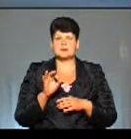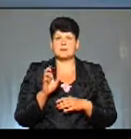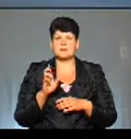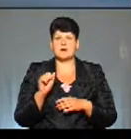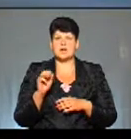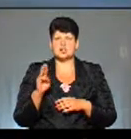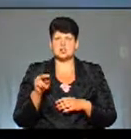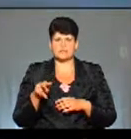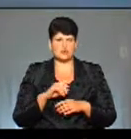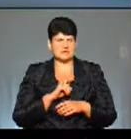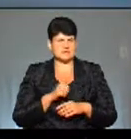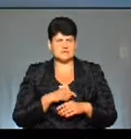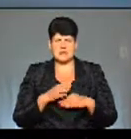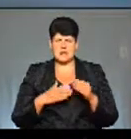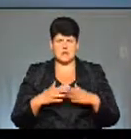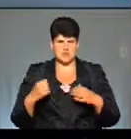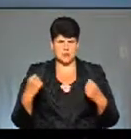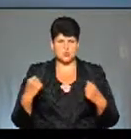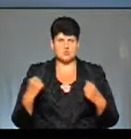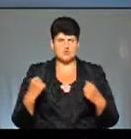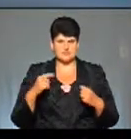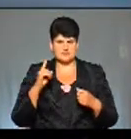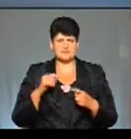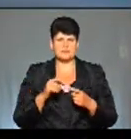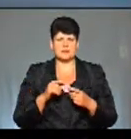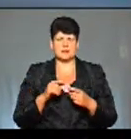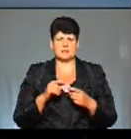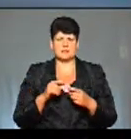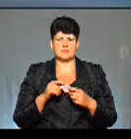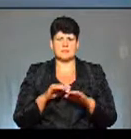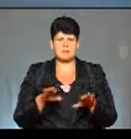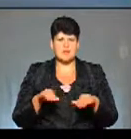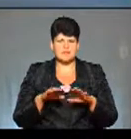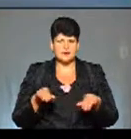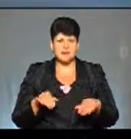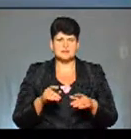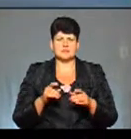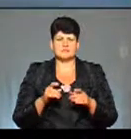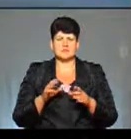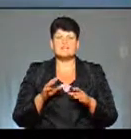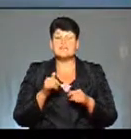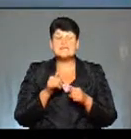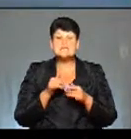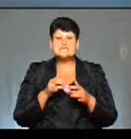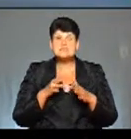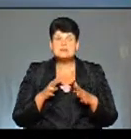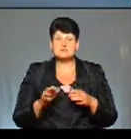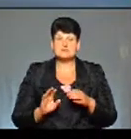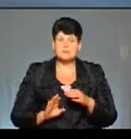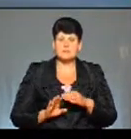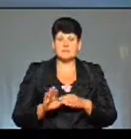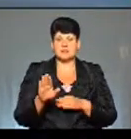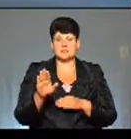сильні руки, він, ви знаєте, в нас і борець, і боєць, і плавець, і він не зміг подолати оцей